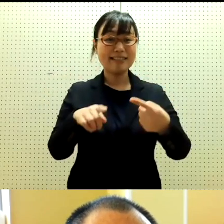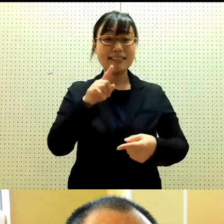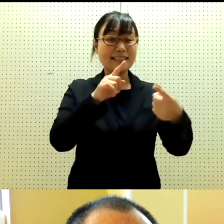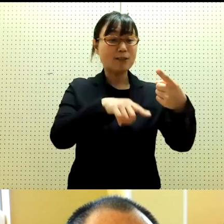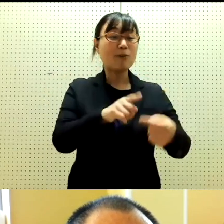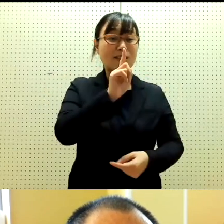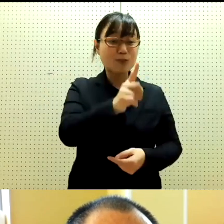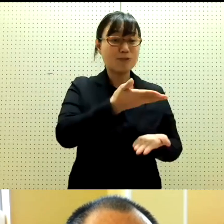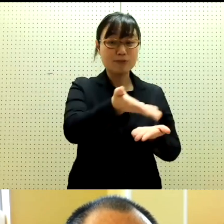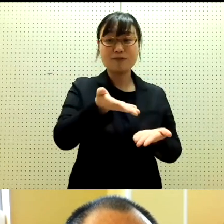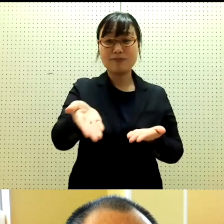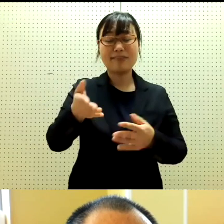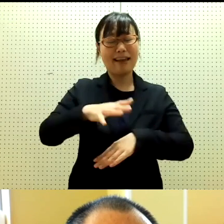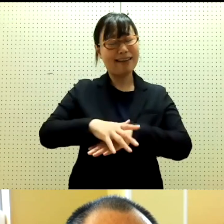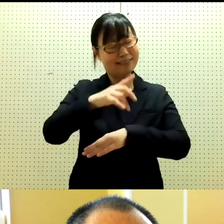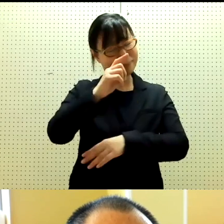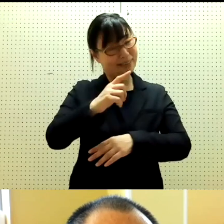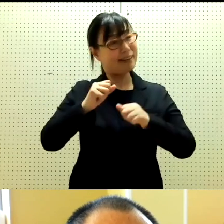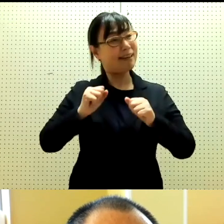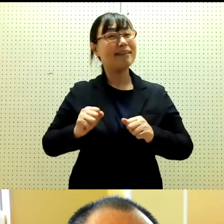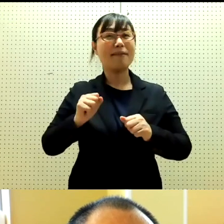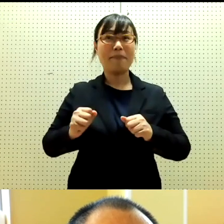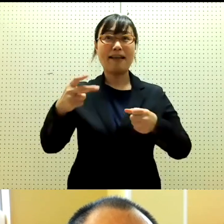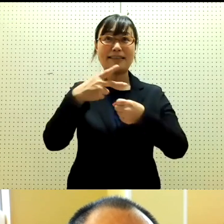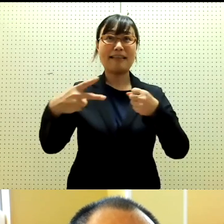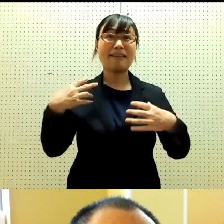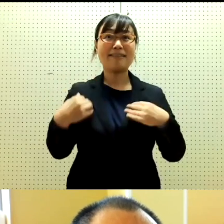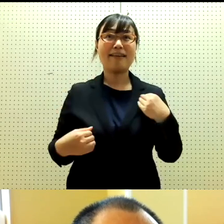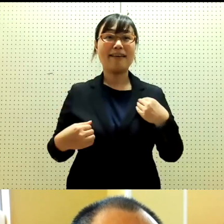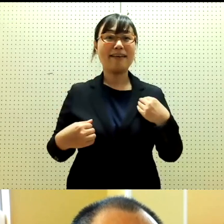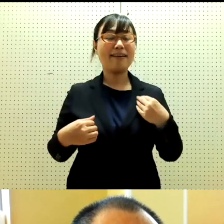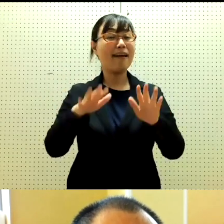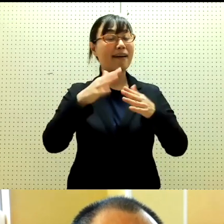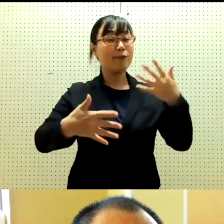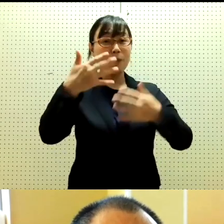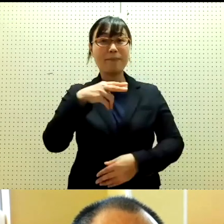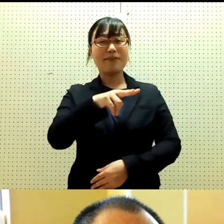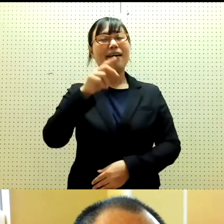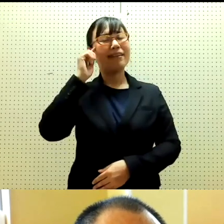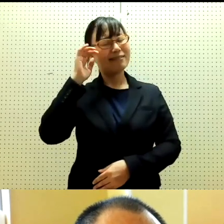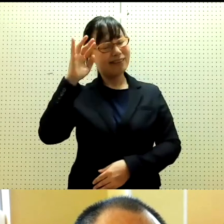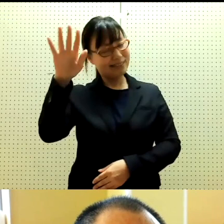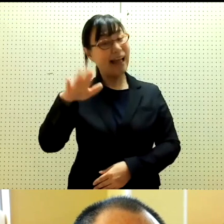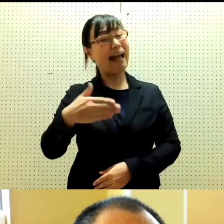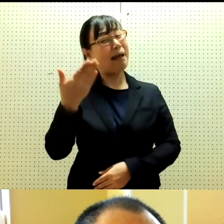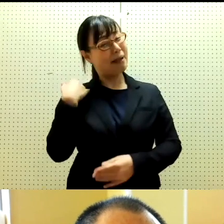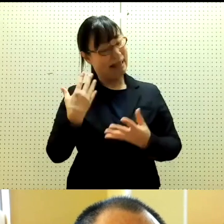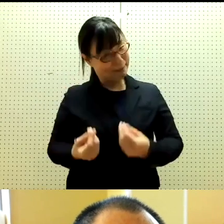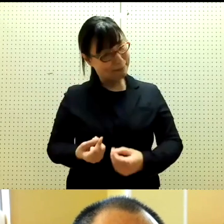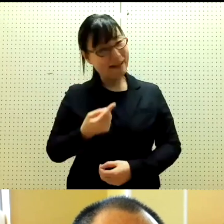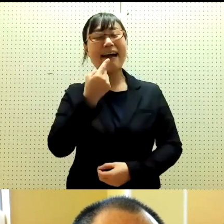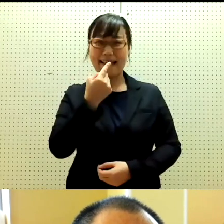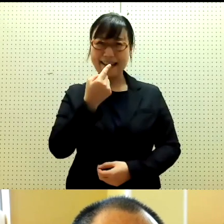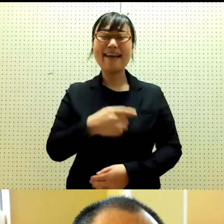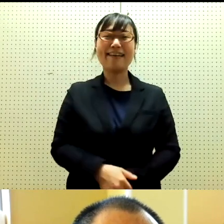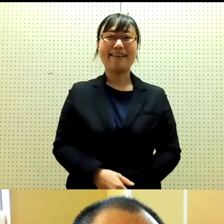懐かしく見てたんですが、iPad だったので、うん、ああやったやったと思いながら見たんですけれども、無理のない